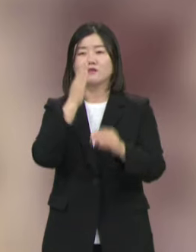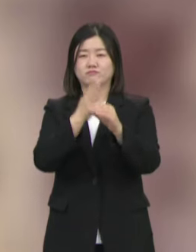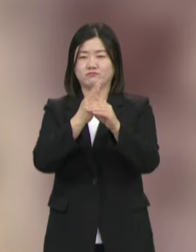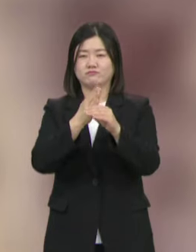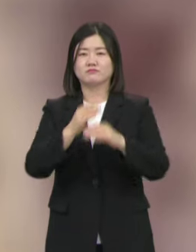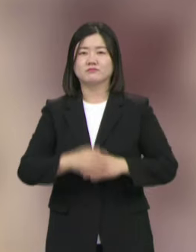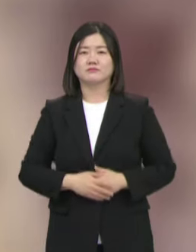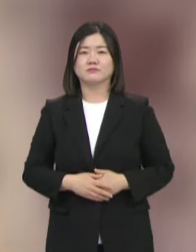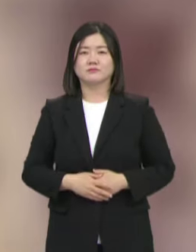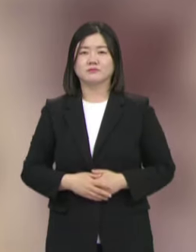조사하고 있습니다